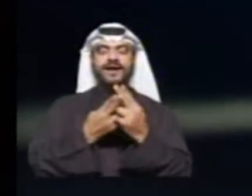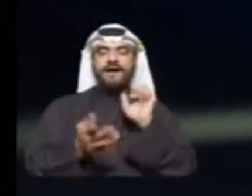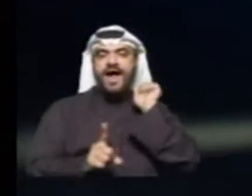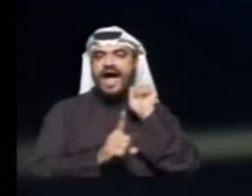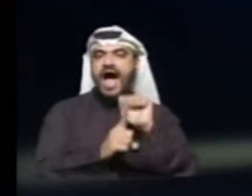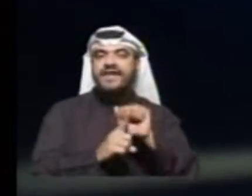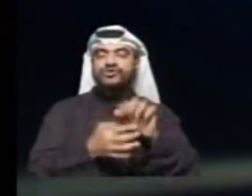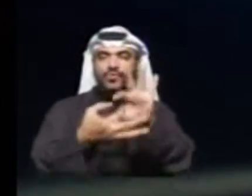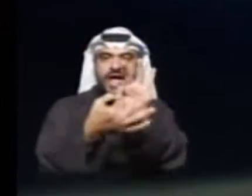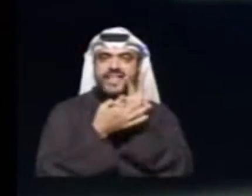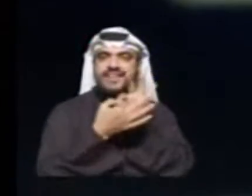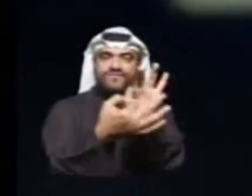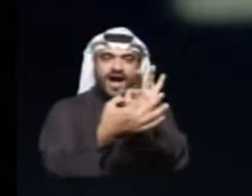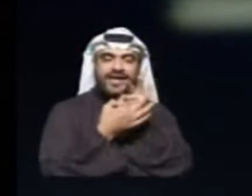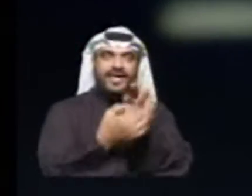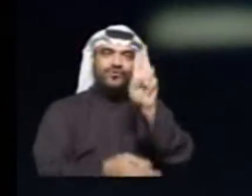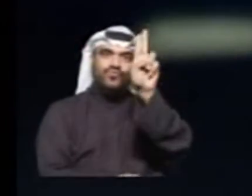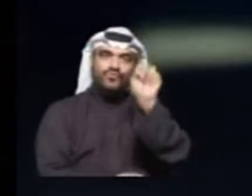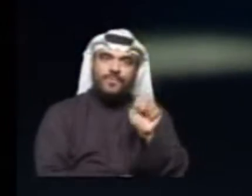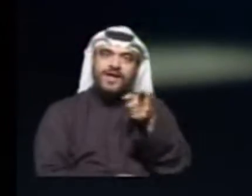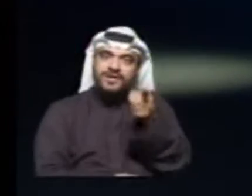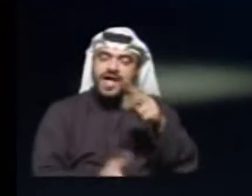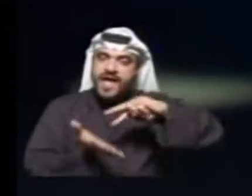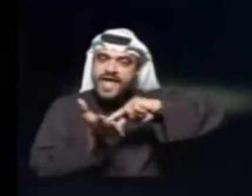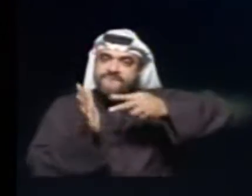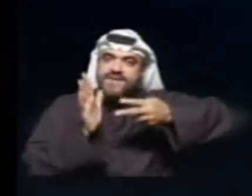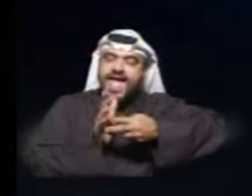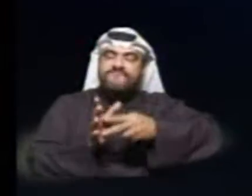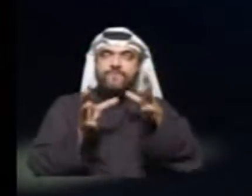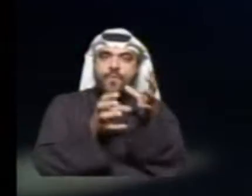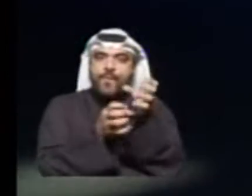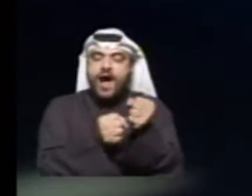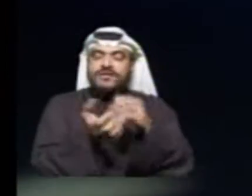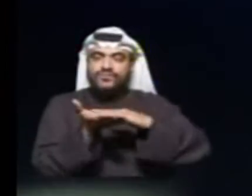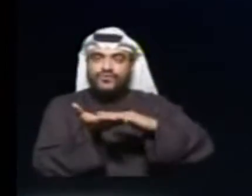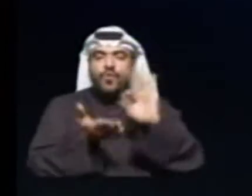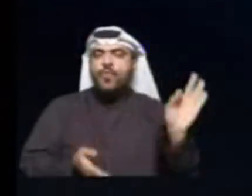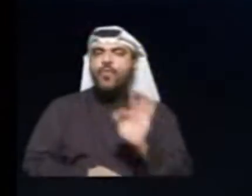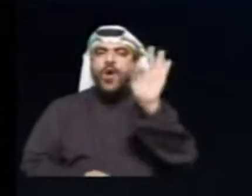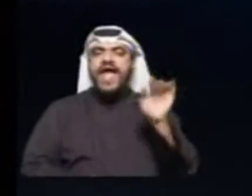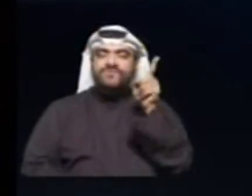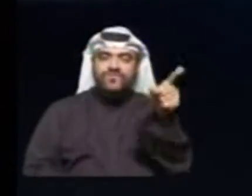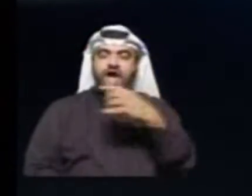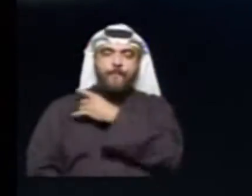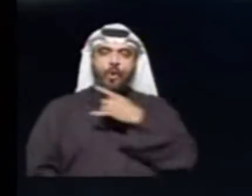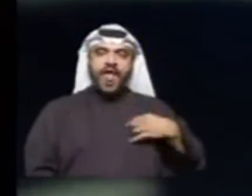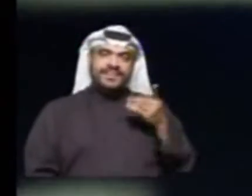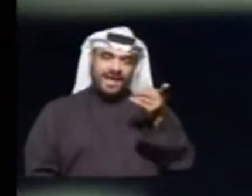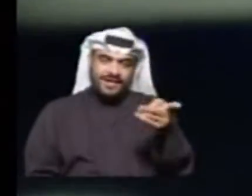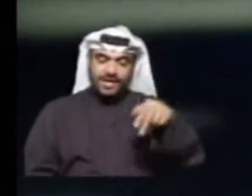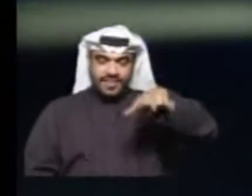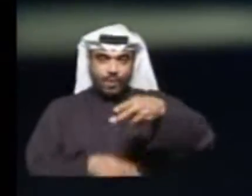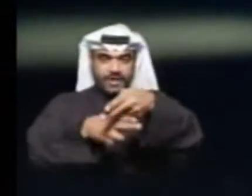24 لاتفاقية الأمم المتحدة الإطارية لتغيير المناخ في جمهورية بولندا. أكد الشيخ عبد الله الحمود بأن